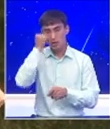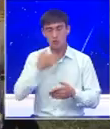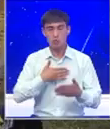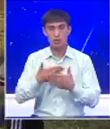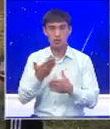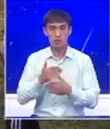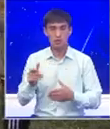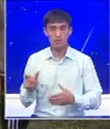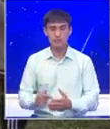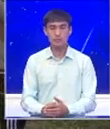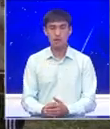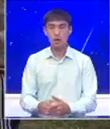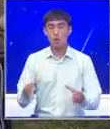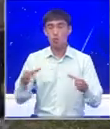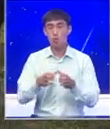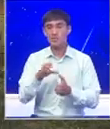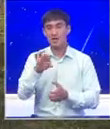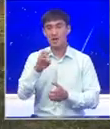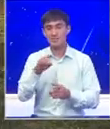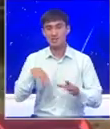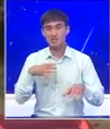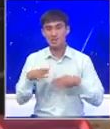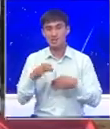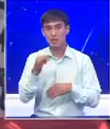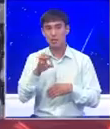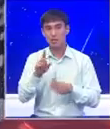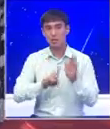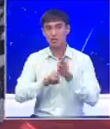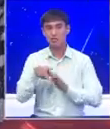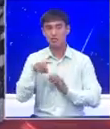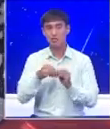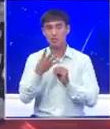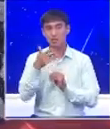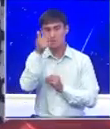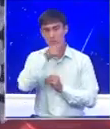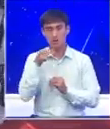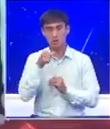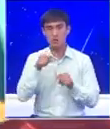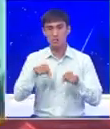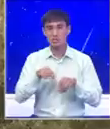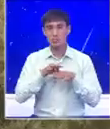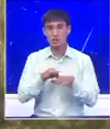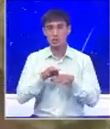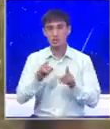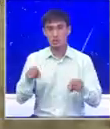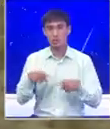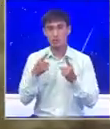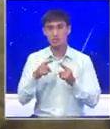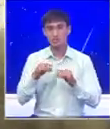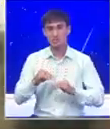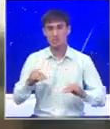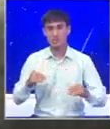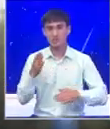волонтеров. При комплексе «Ярасыл» занятия по иппотерапии начаты в 2015 году. Здесь проходят реабилитацию дети